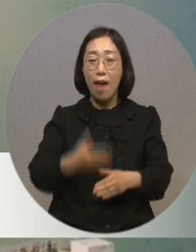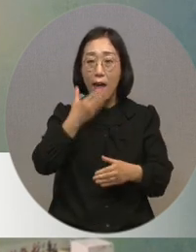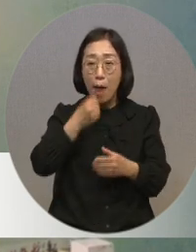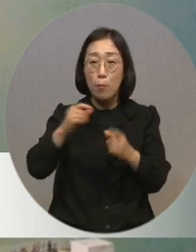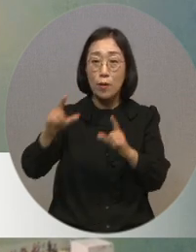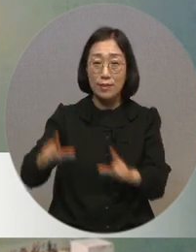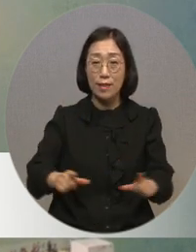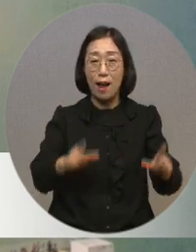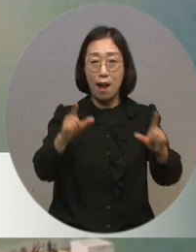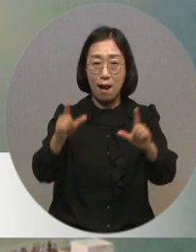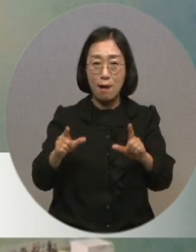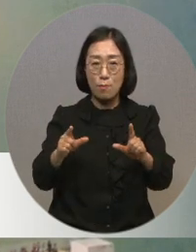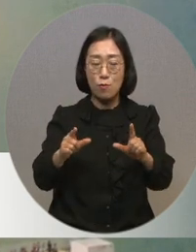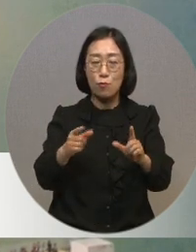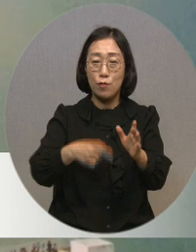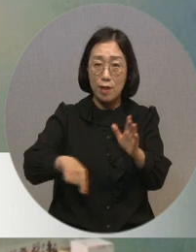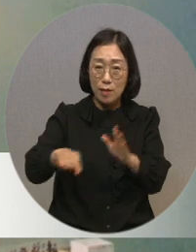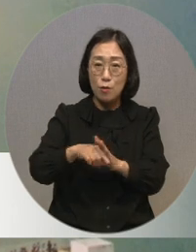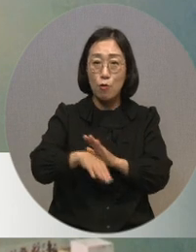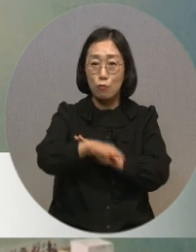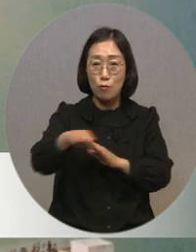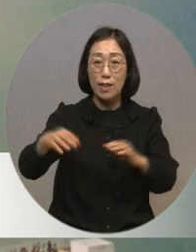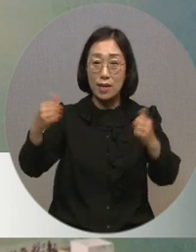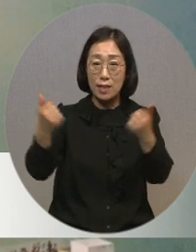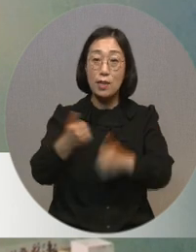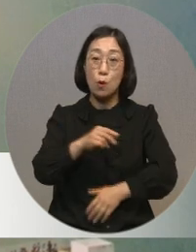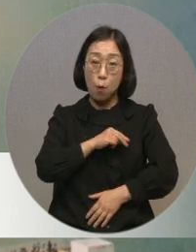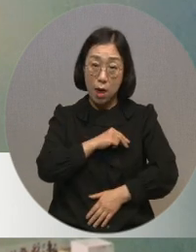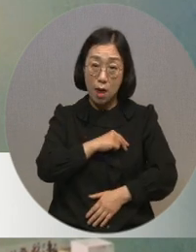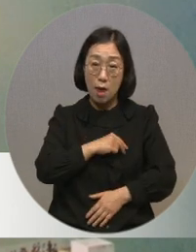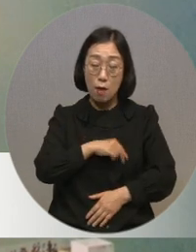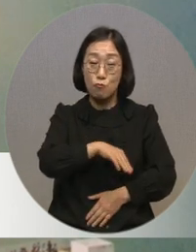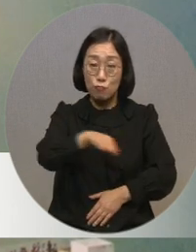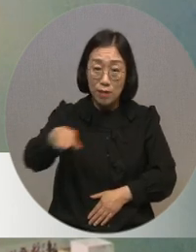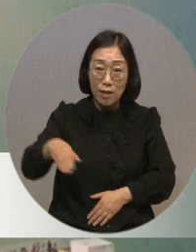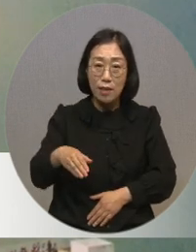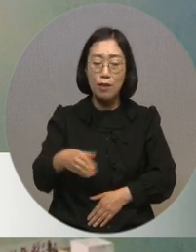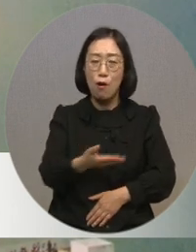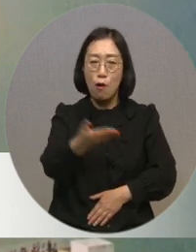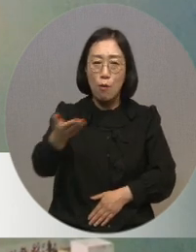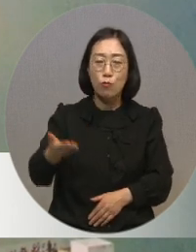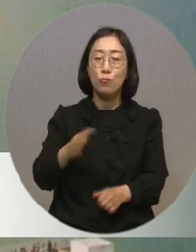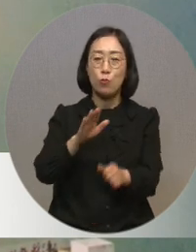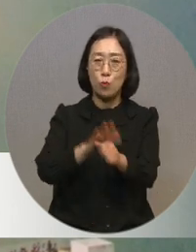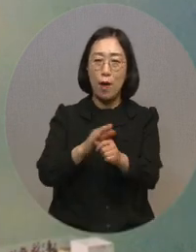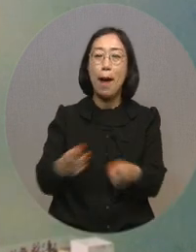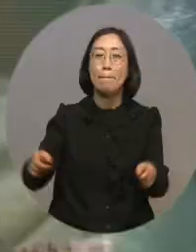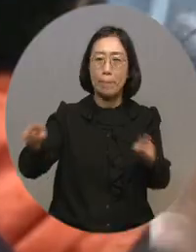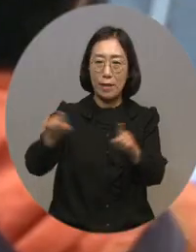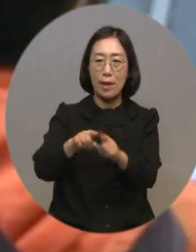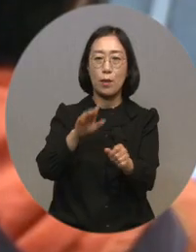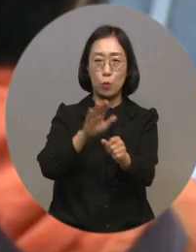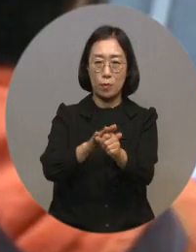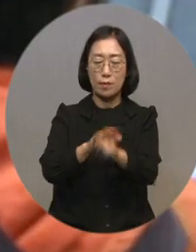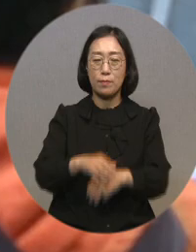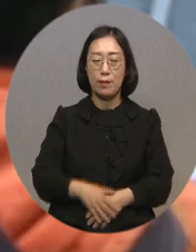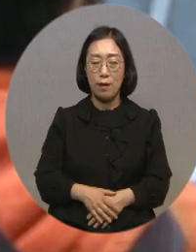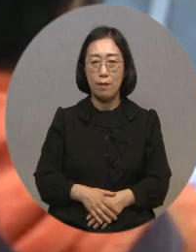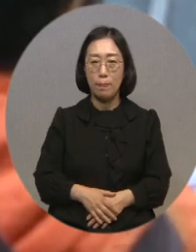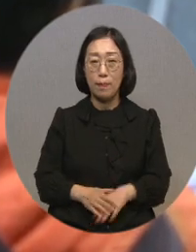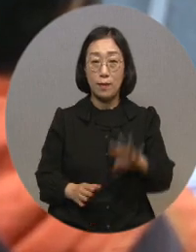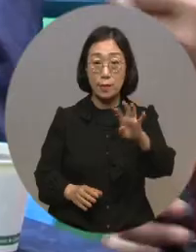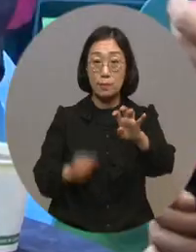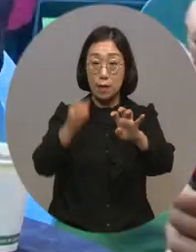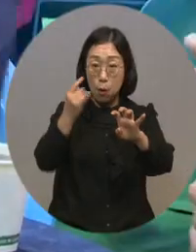삶을 살아갈 수 있도록 우리 의회도 최선을 다하며 여러분과 함께 성행하겠습니다. 이번